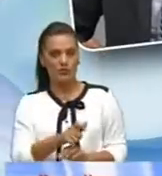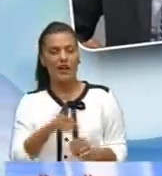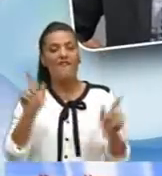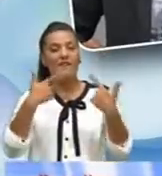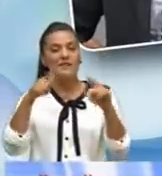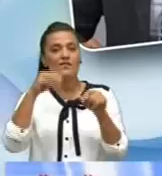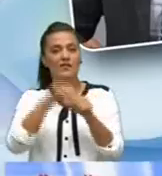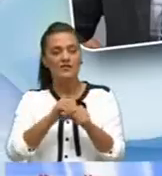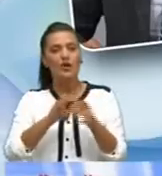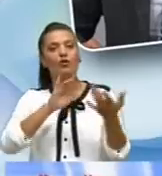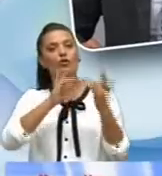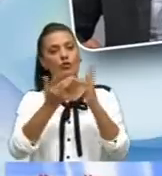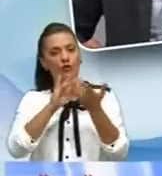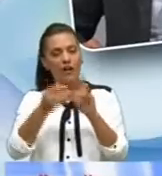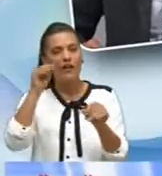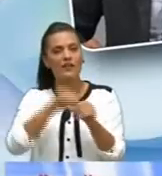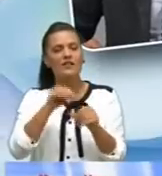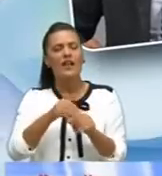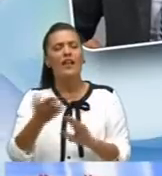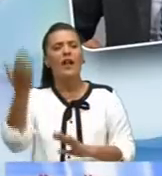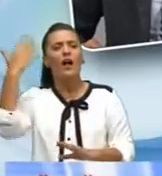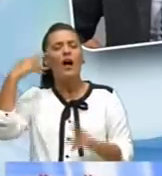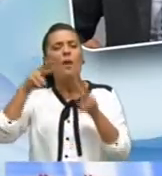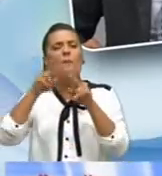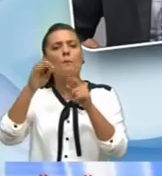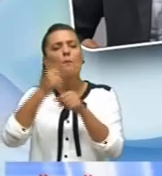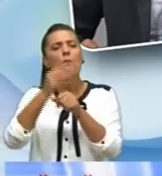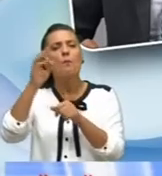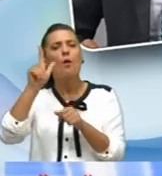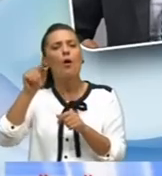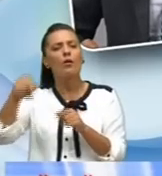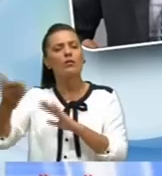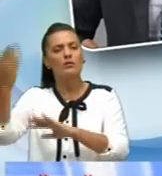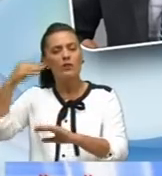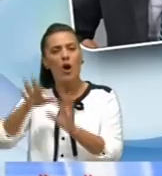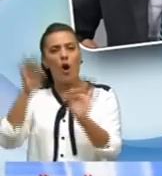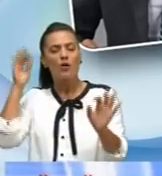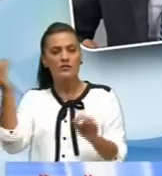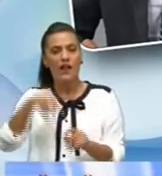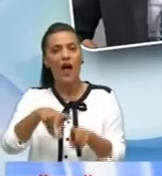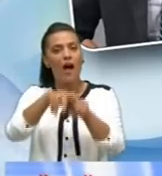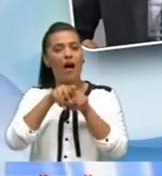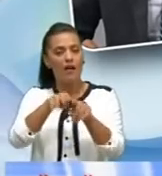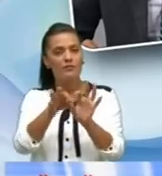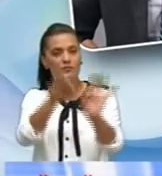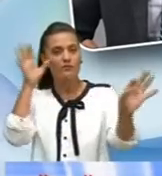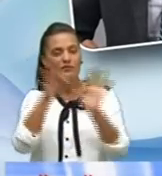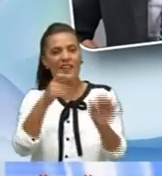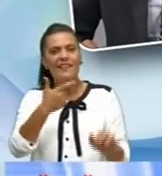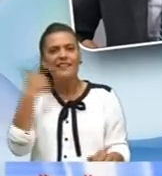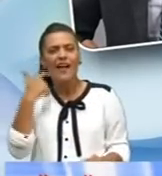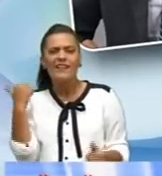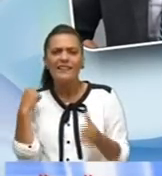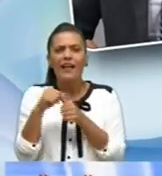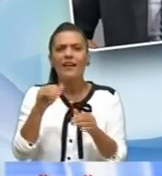festivalinden ve turnuvalarından. Ta Moğolistan'dan Pınar Hanım okçular geldi. At üzerinde ok attılar. Harika, tarih tekrar